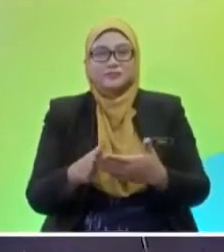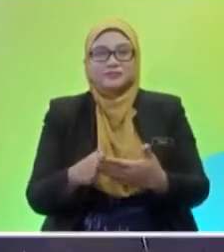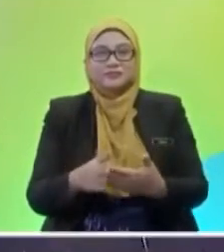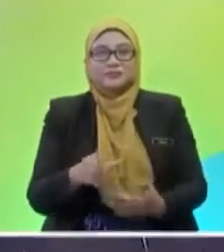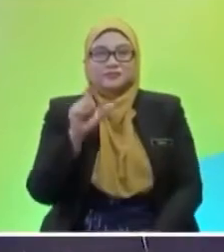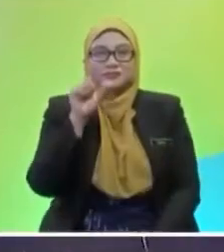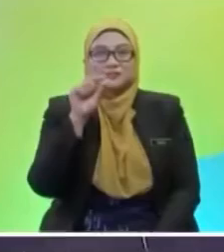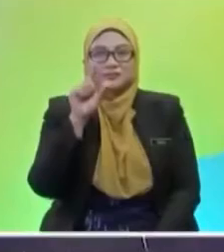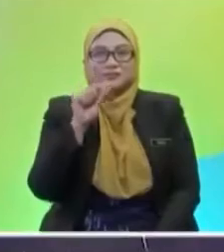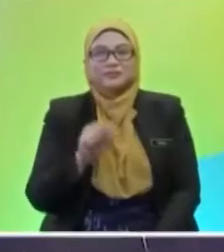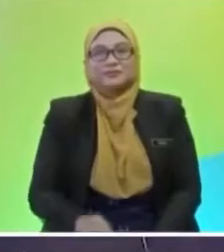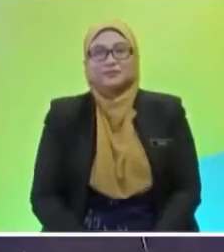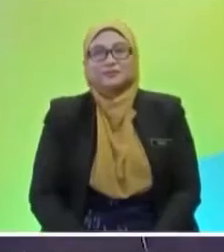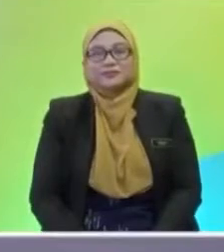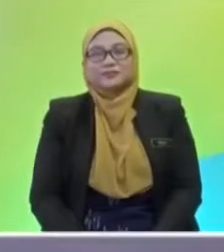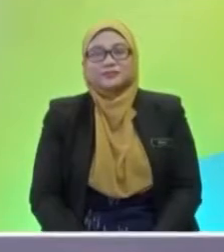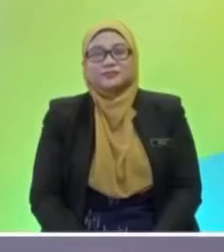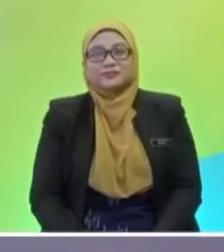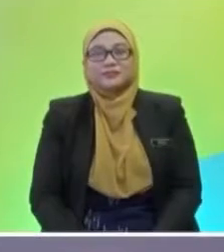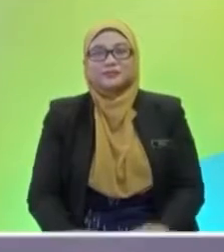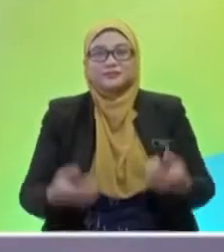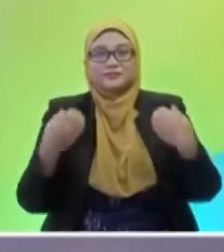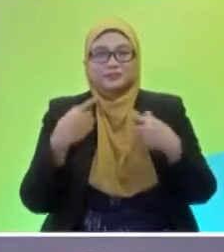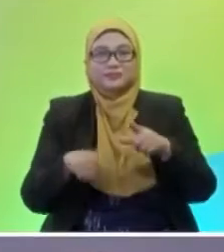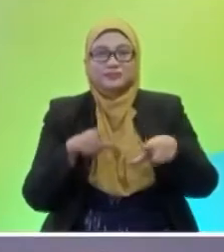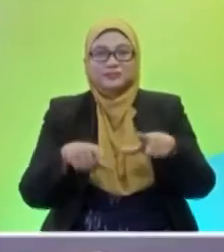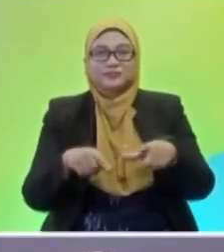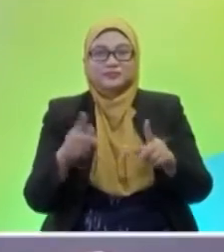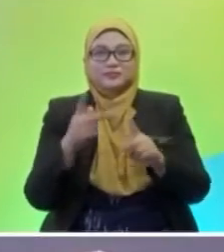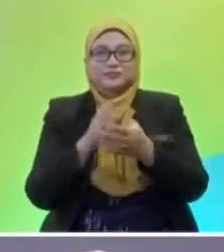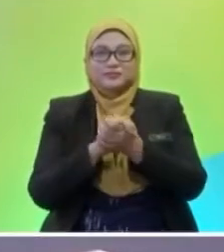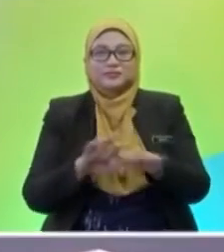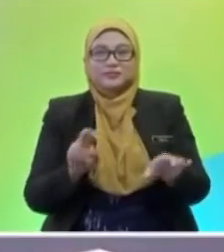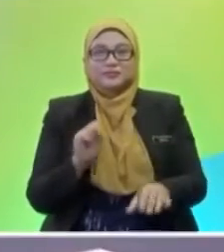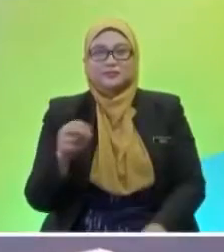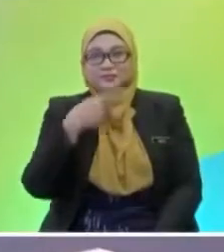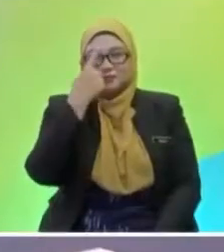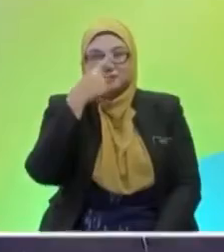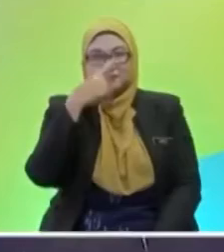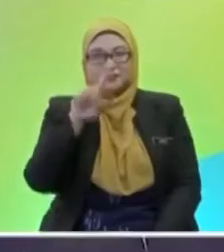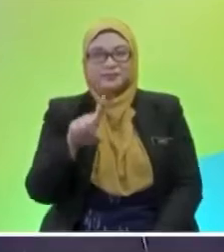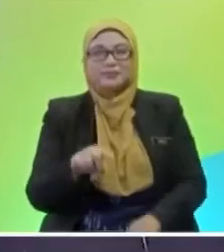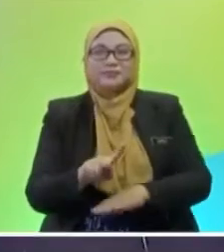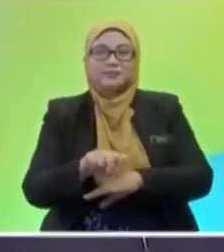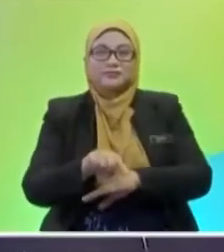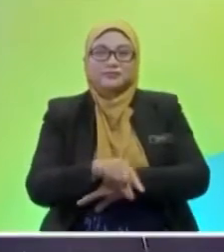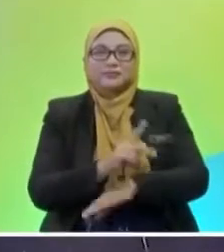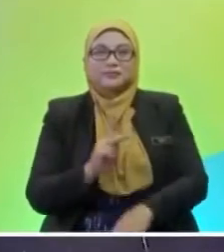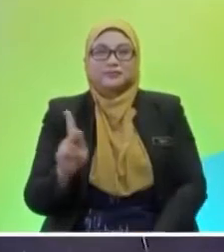kuning, Syafiqah punya warna biru. Yang ini kena ada langkah keselamatan ya Cikgu? Ya, betul. Jadi untuk menggunakan pistol perekat panas,